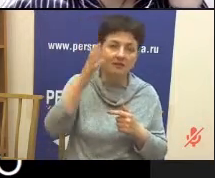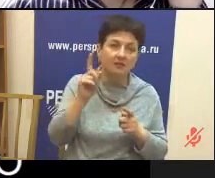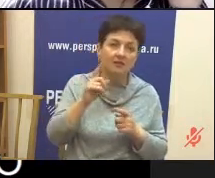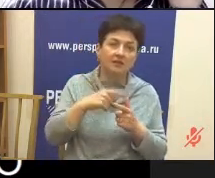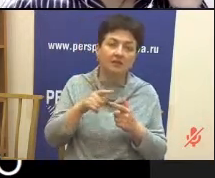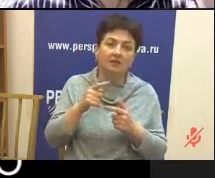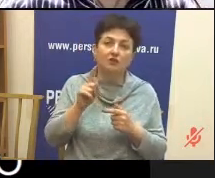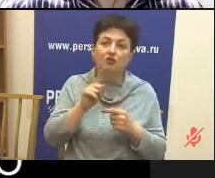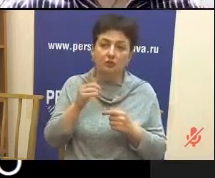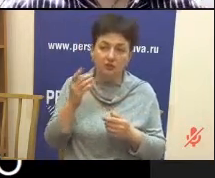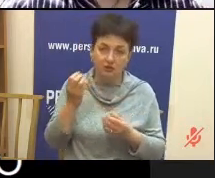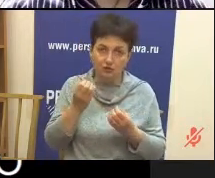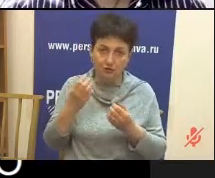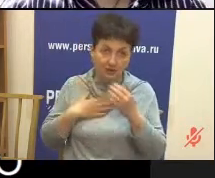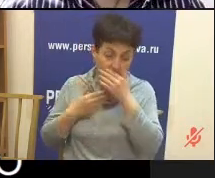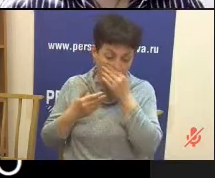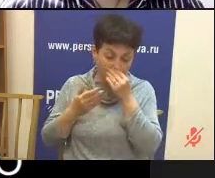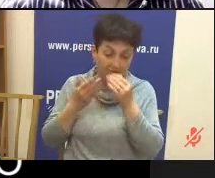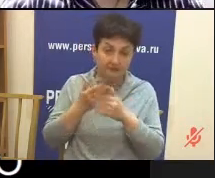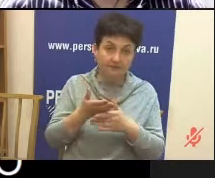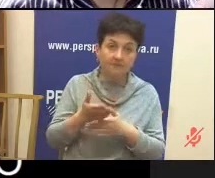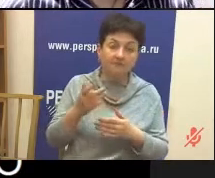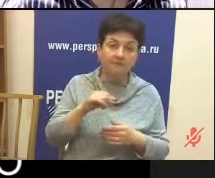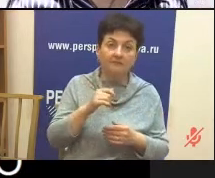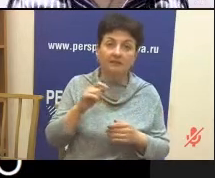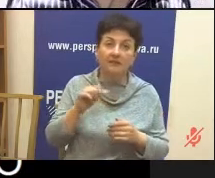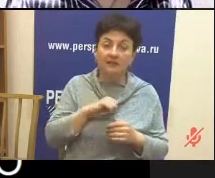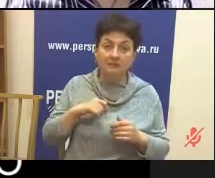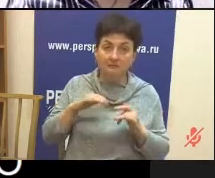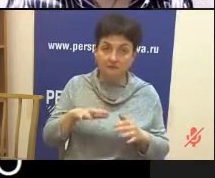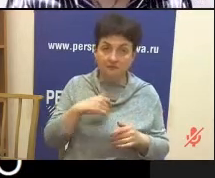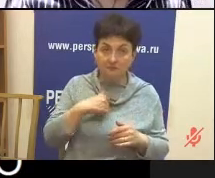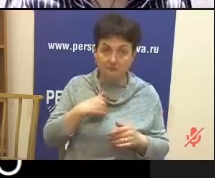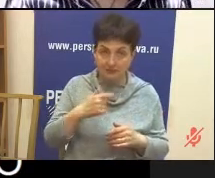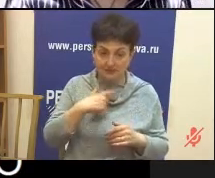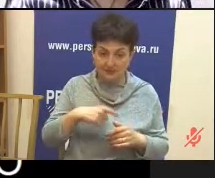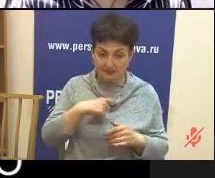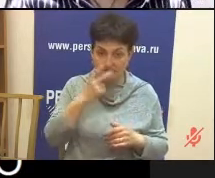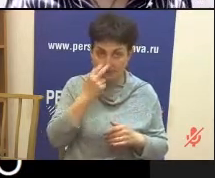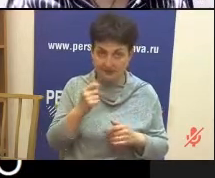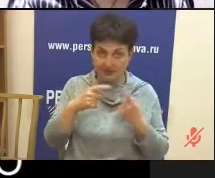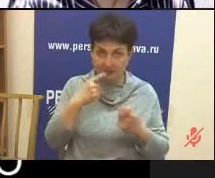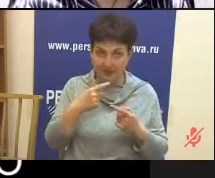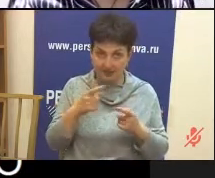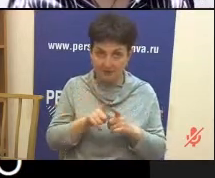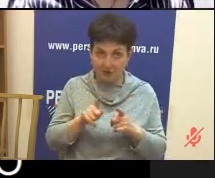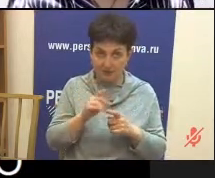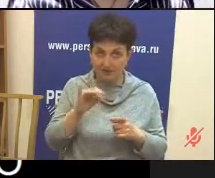получили операцию или образование или что-то еще с нашей помощью. На самом деле, это мы